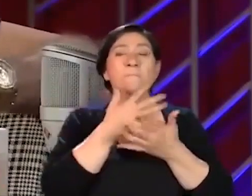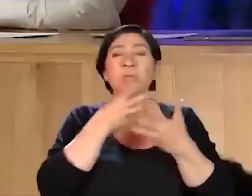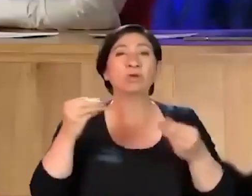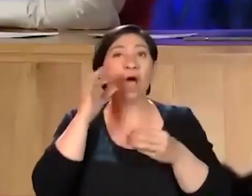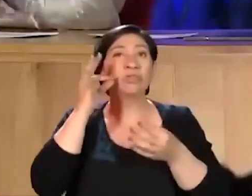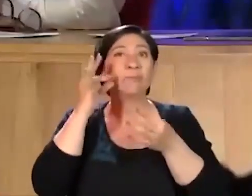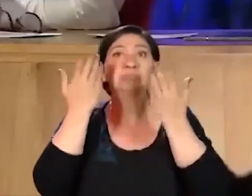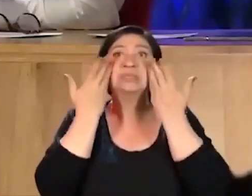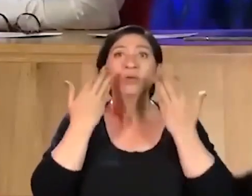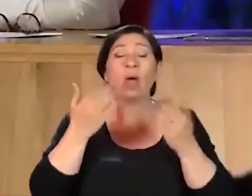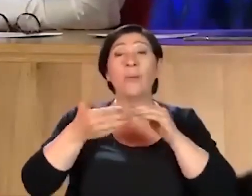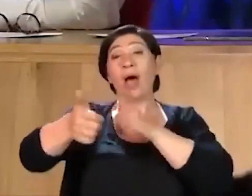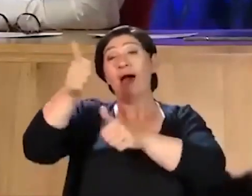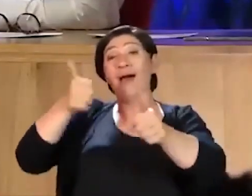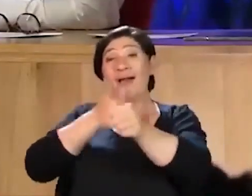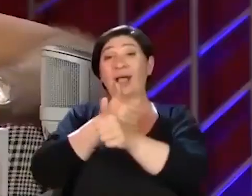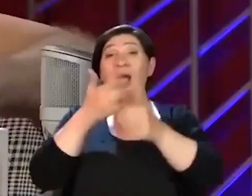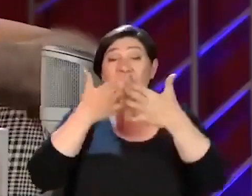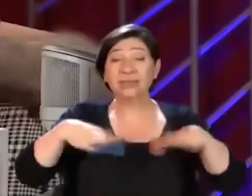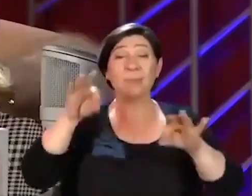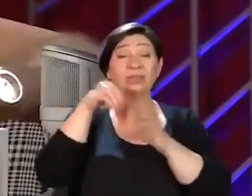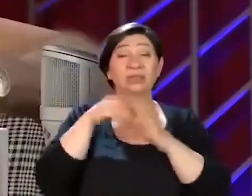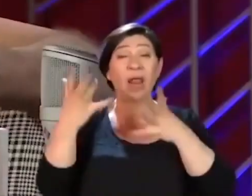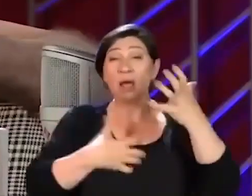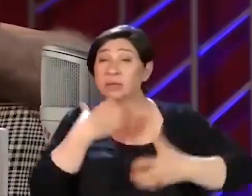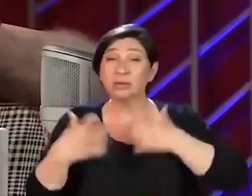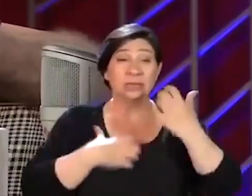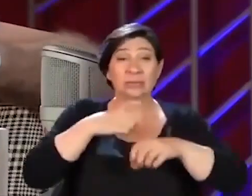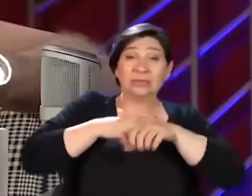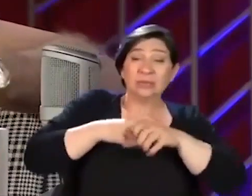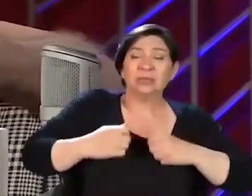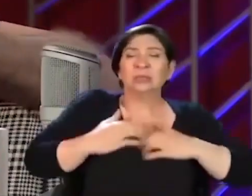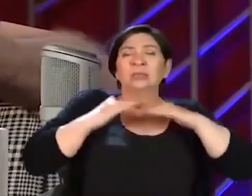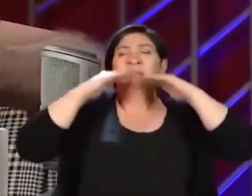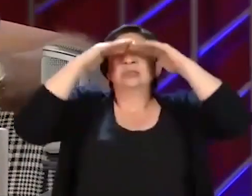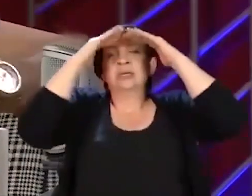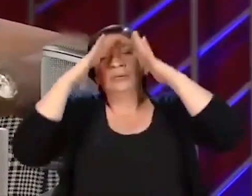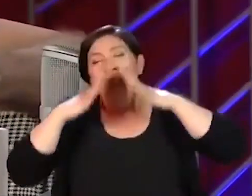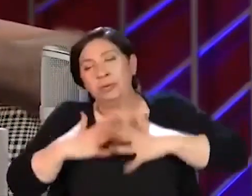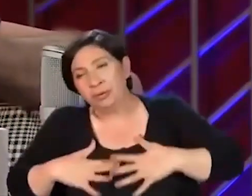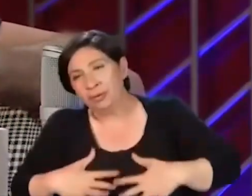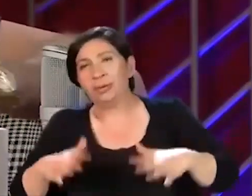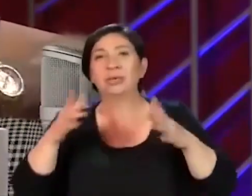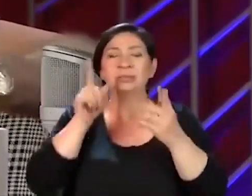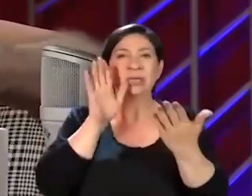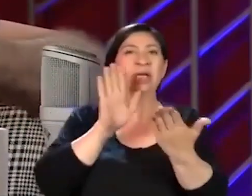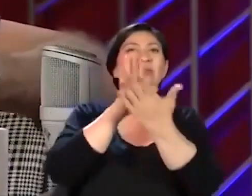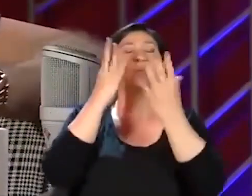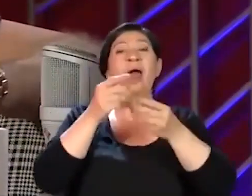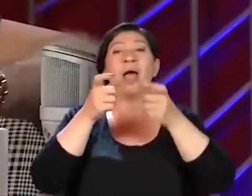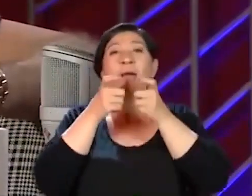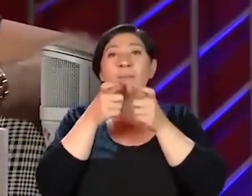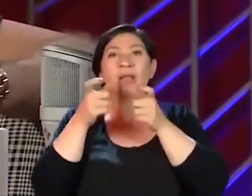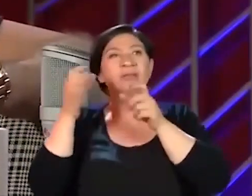insana ulaşıyor arka planında siz onları hazırlayabilmek için o kadar çekiyorsunuz size sinir eden insanlar Sizin karşınızda Duranlar